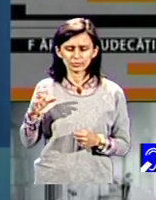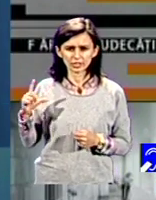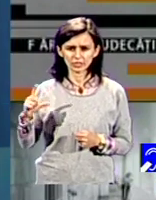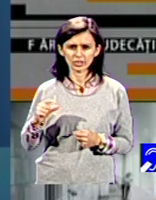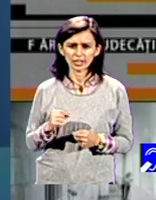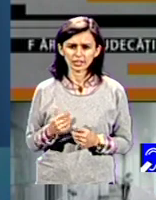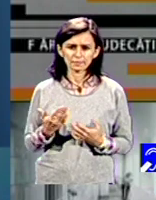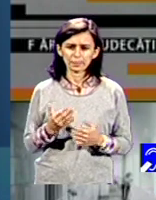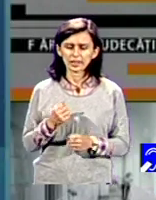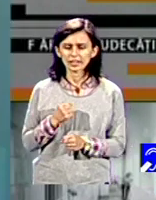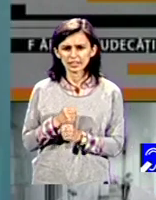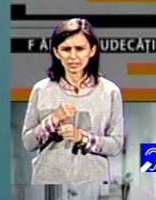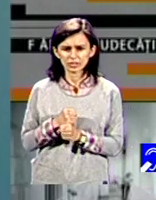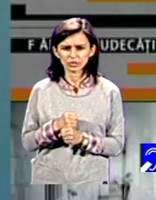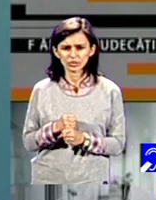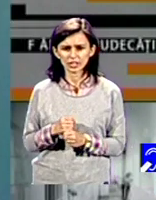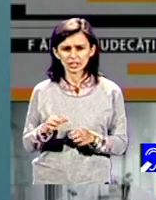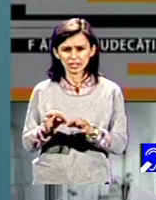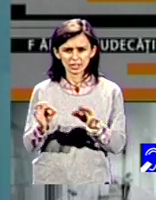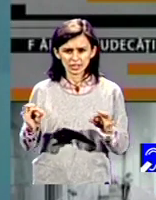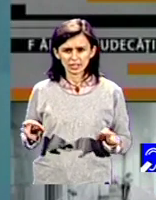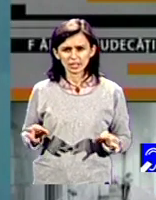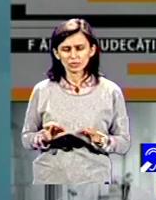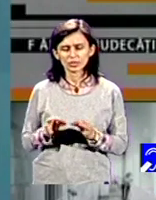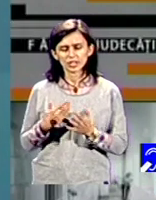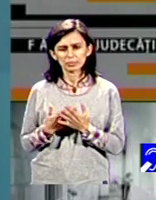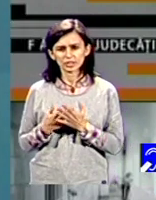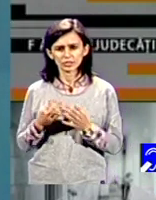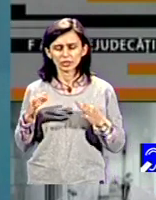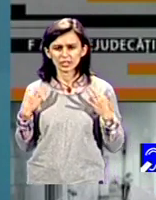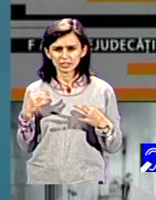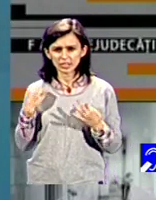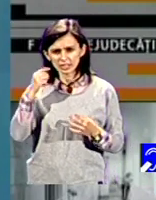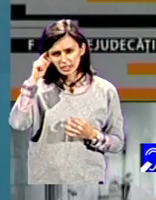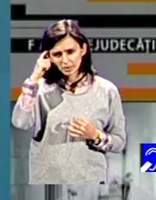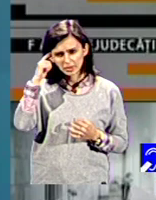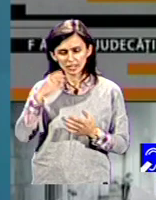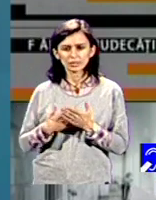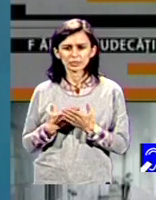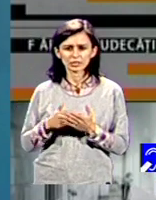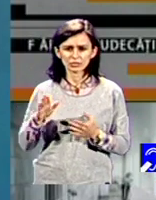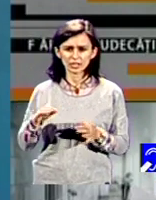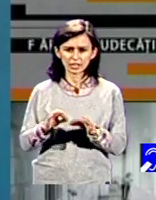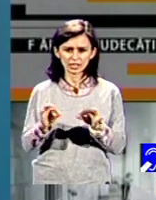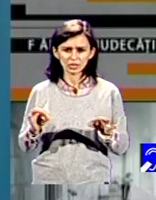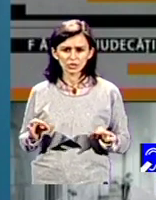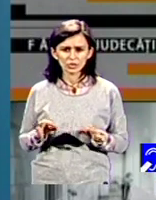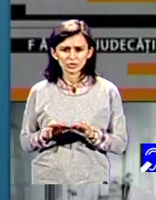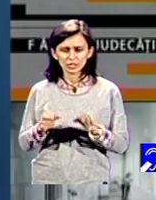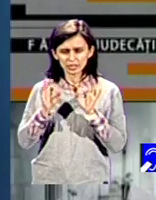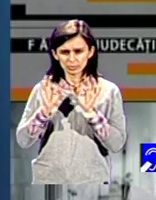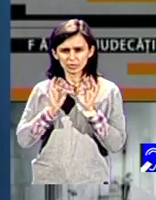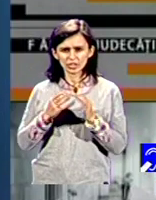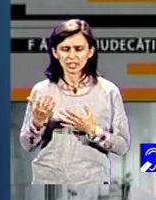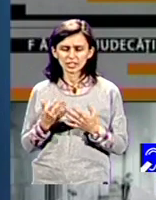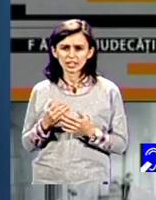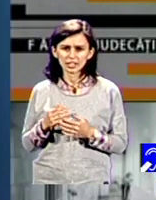opera în curtea pentru sănătate mentală pentru că ce se vede vor care o curte specializată care trateaza astfel de